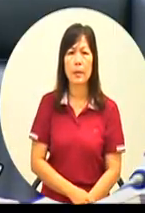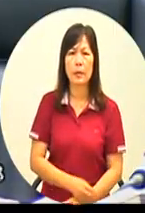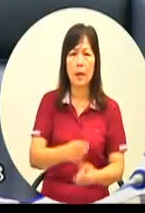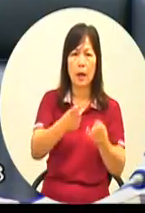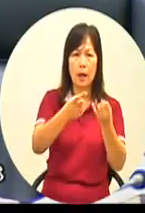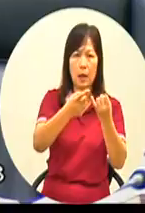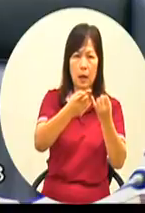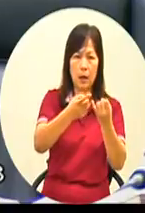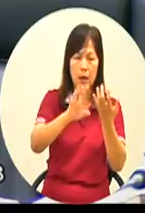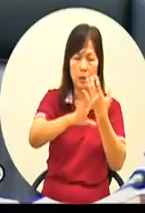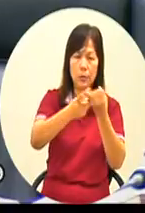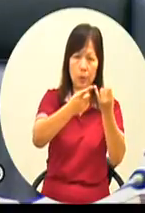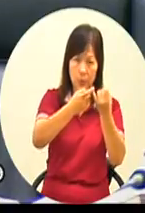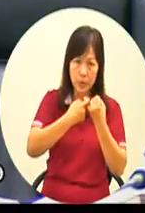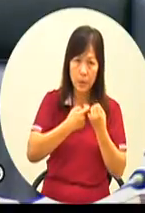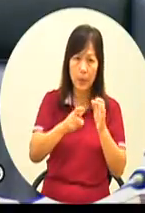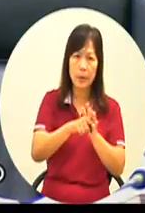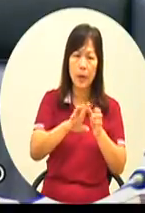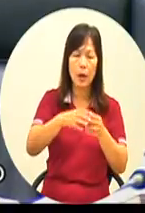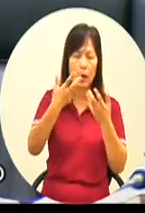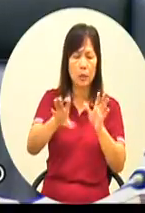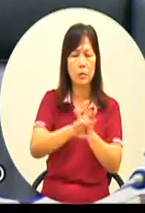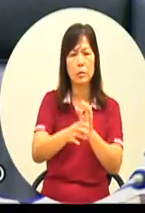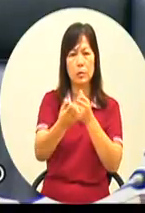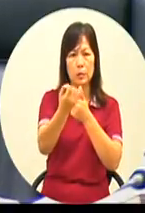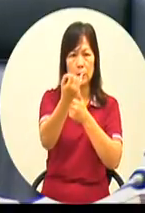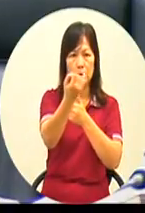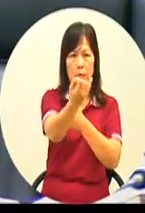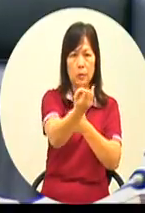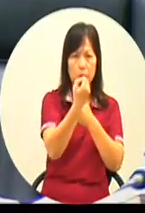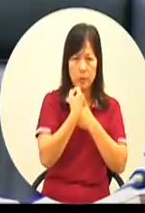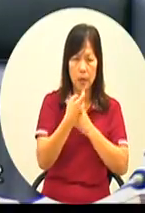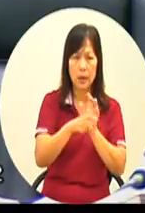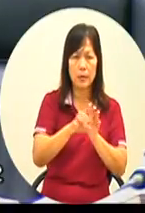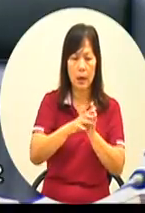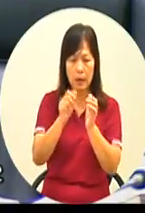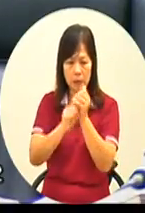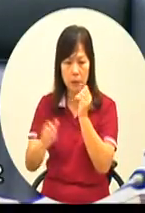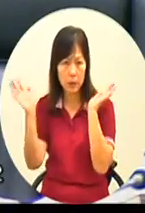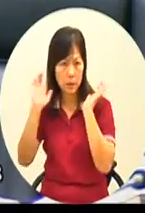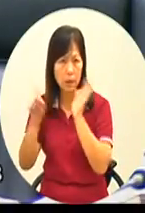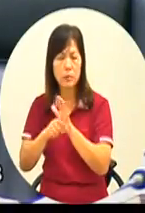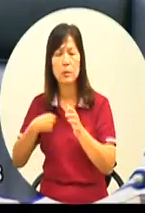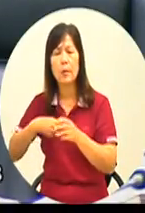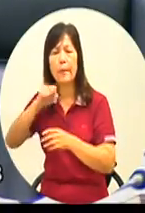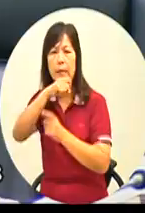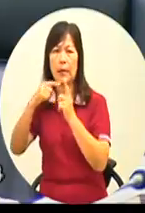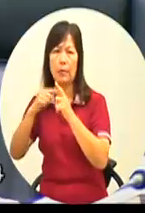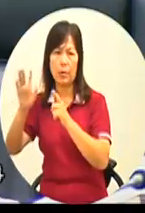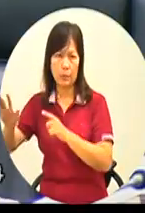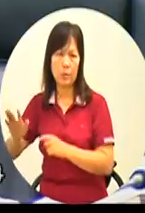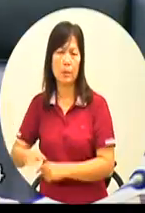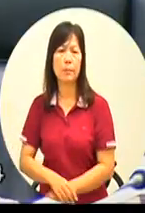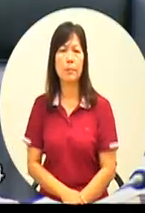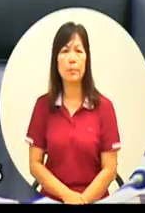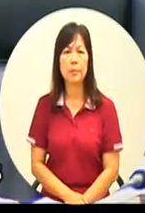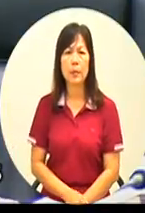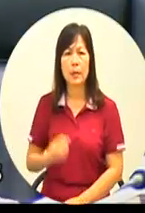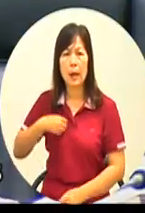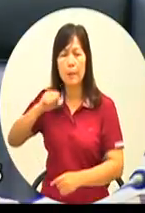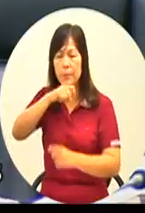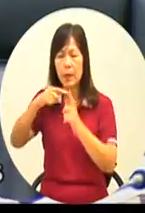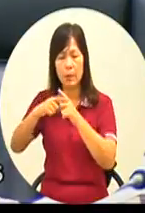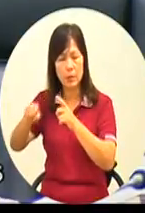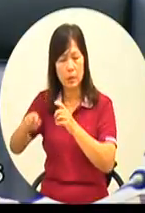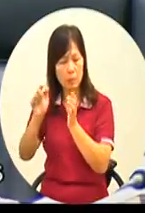很多可能就是外籍配偶，所以他生下来的小孩是我们台湾人。那我们台湾人呢的小孩